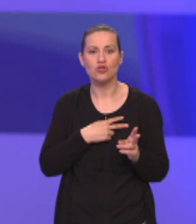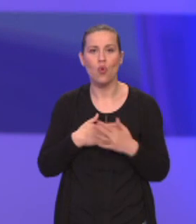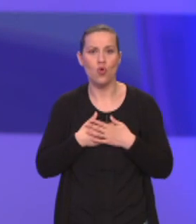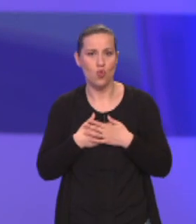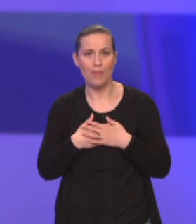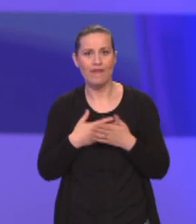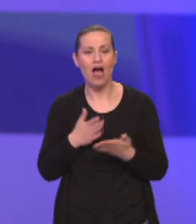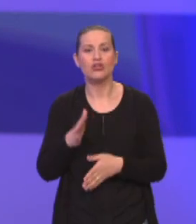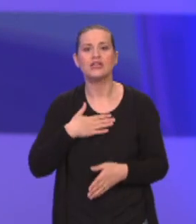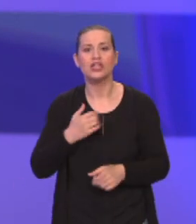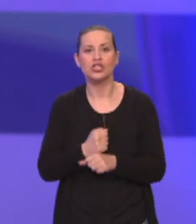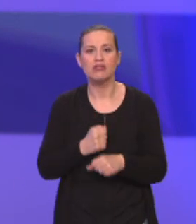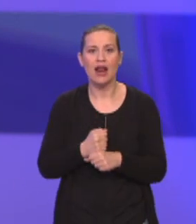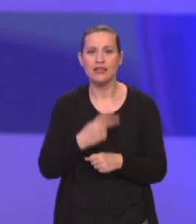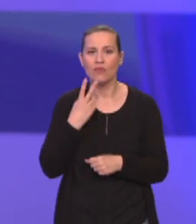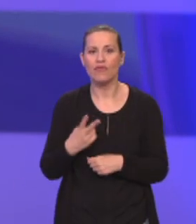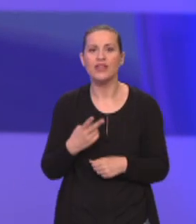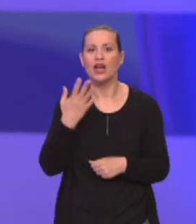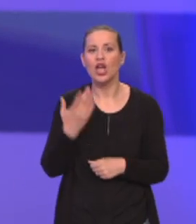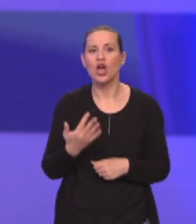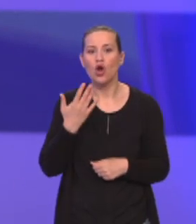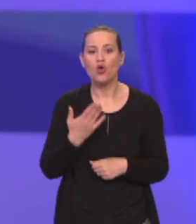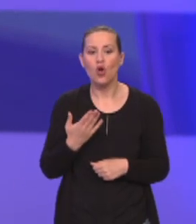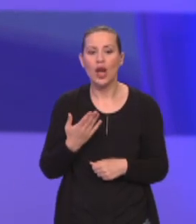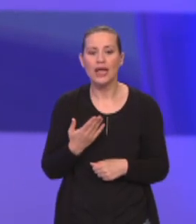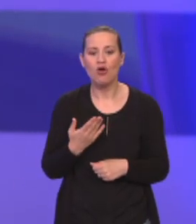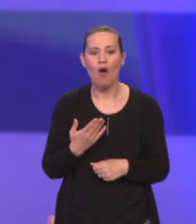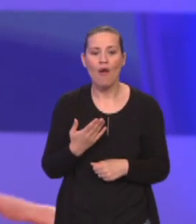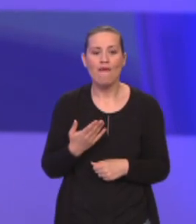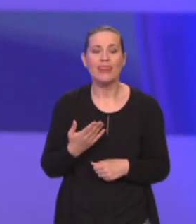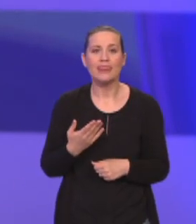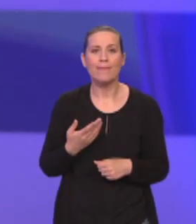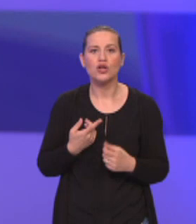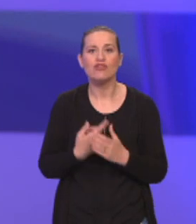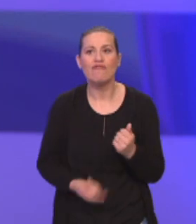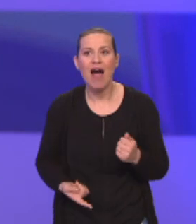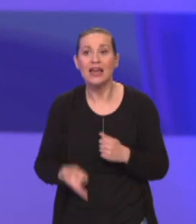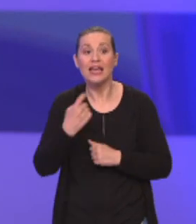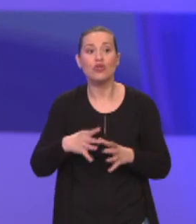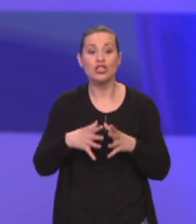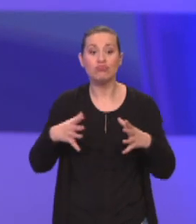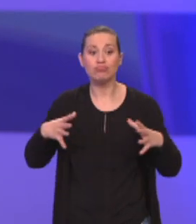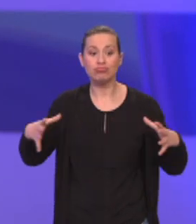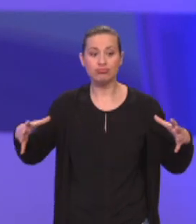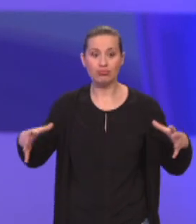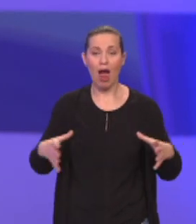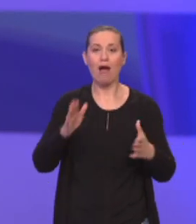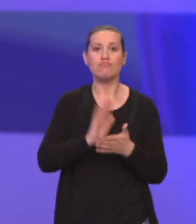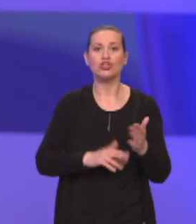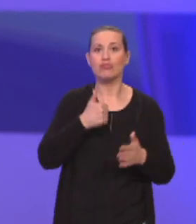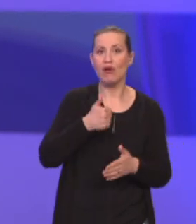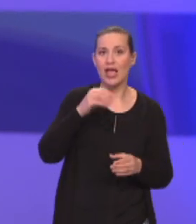naše djelovanje uvidjeli u biti koliko su nam kapaciteti nedostatni, iako se širimo iz godine u godinu. Krenuli smo s jednim